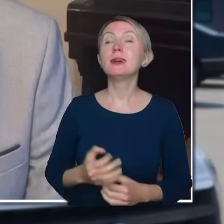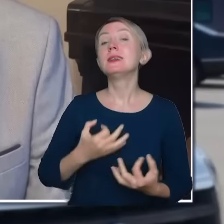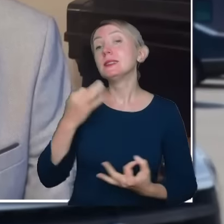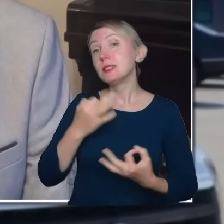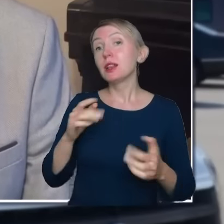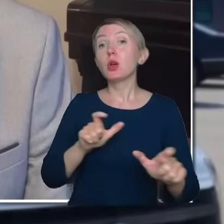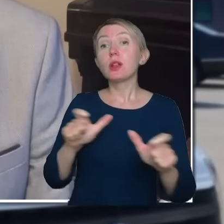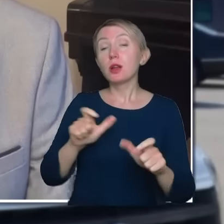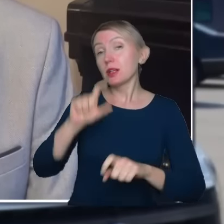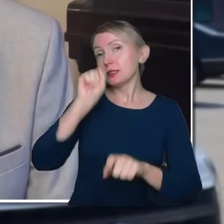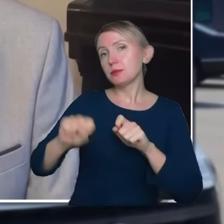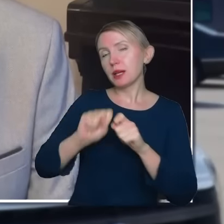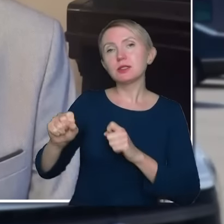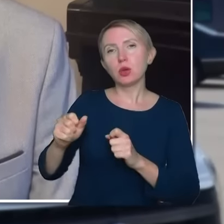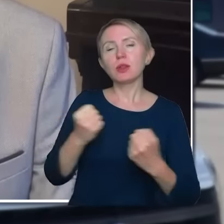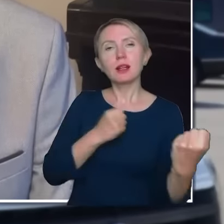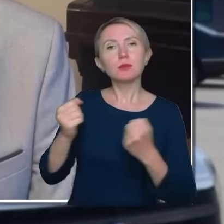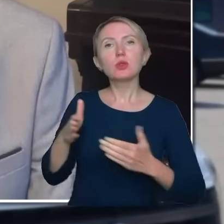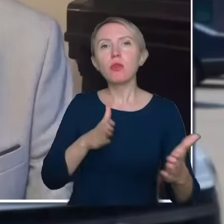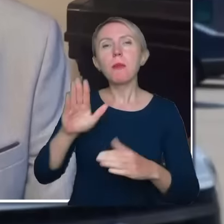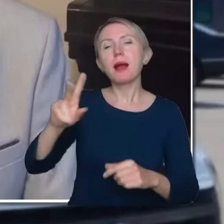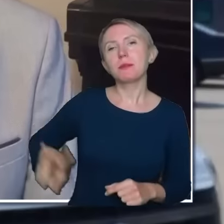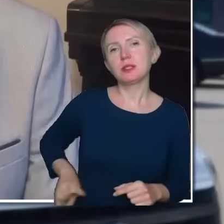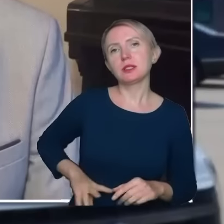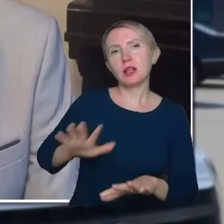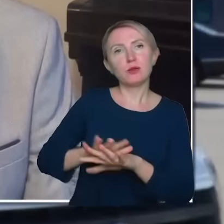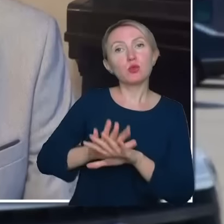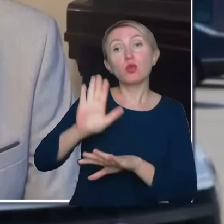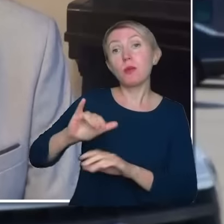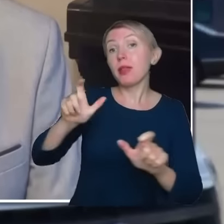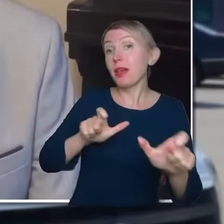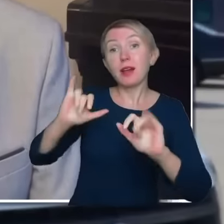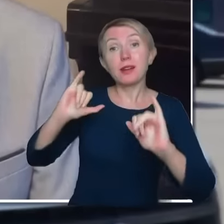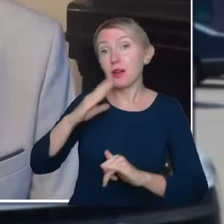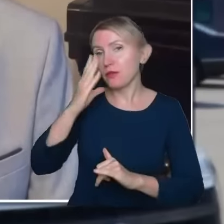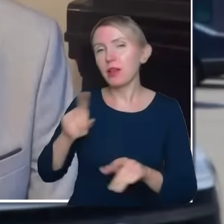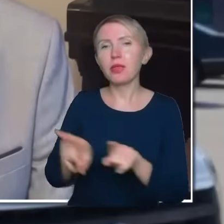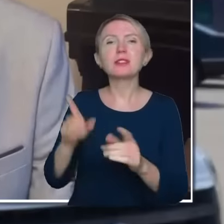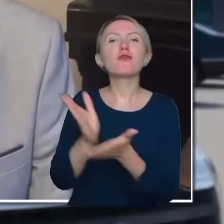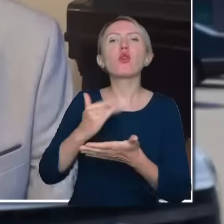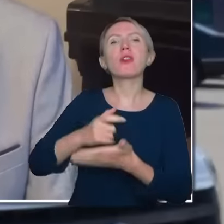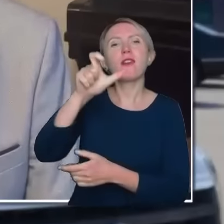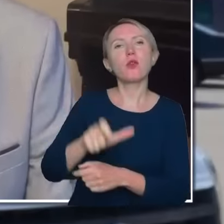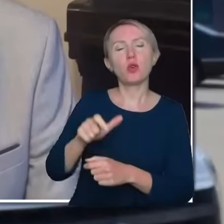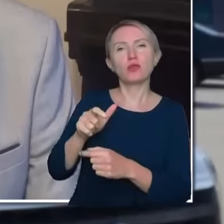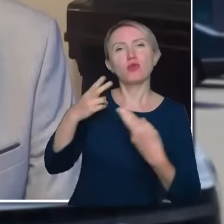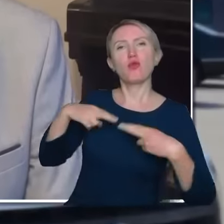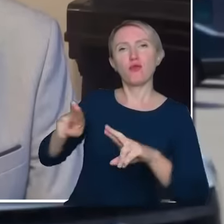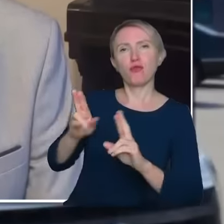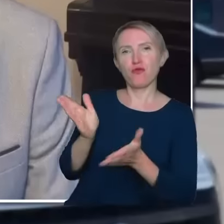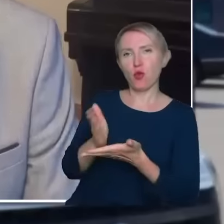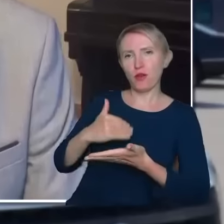nad Inspekcją Transportu Drogowego sprawuje Ministerstwo Infrastruktury, również wojewoda, któremu bezpośrednio podlega